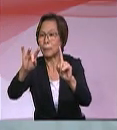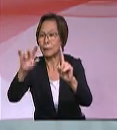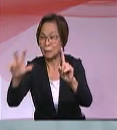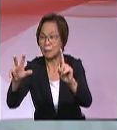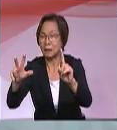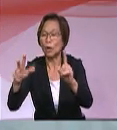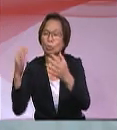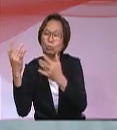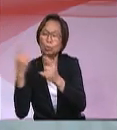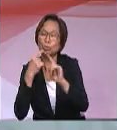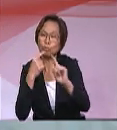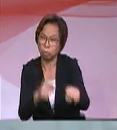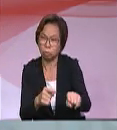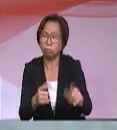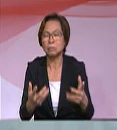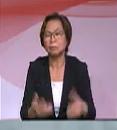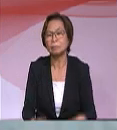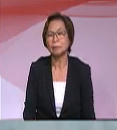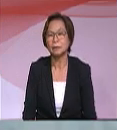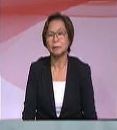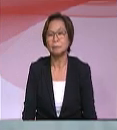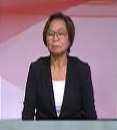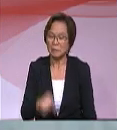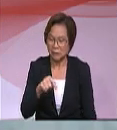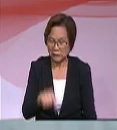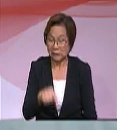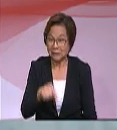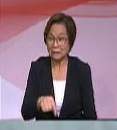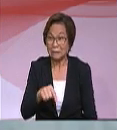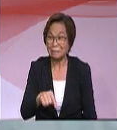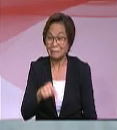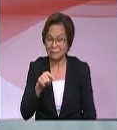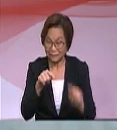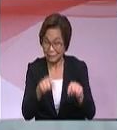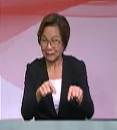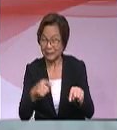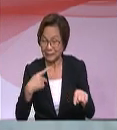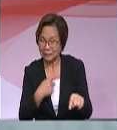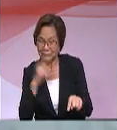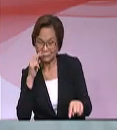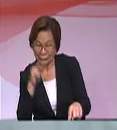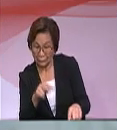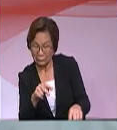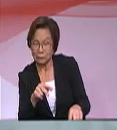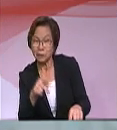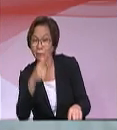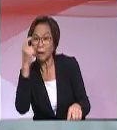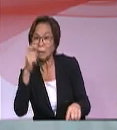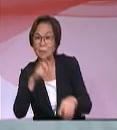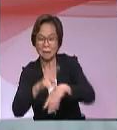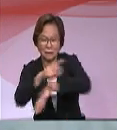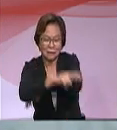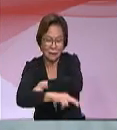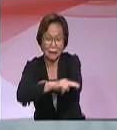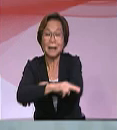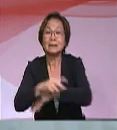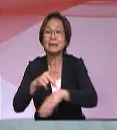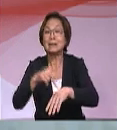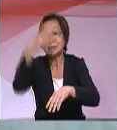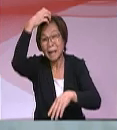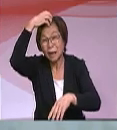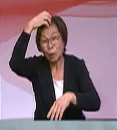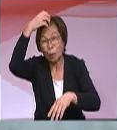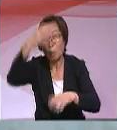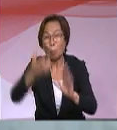1,583 masih menunggu keputusan. Jadi inilah yang kita lihat sebab di negeri Selangor kes